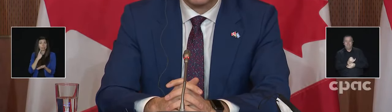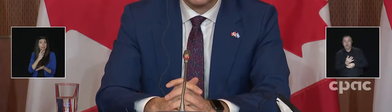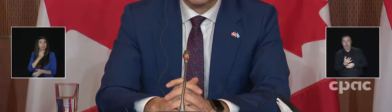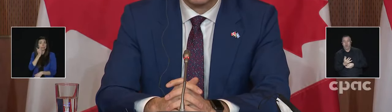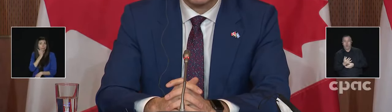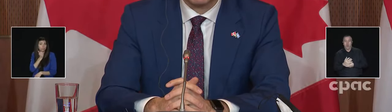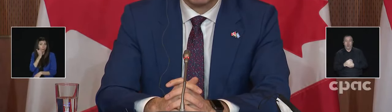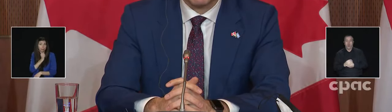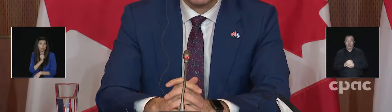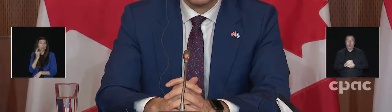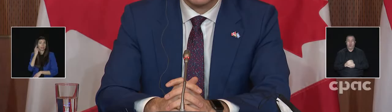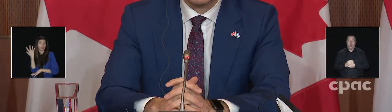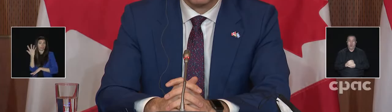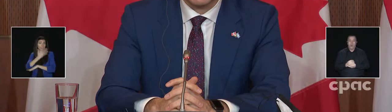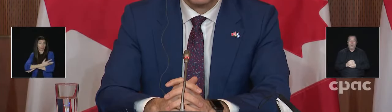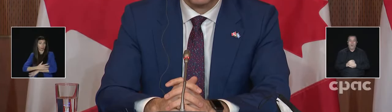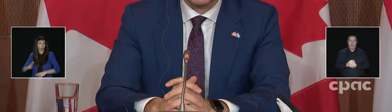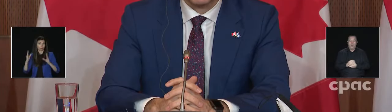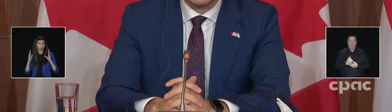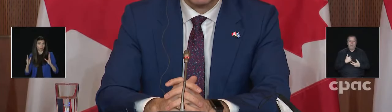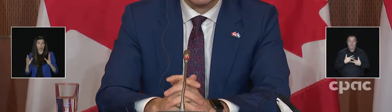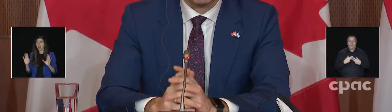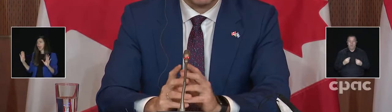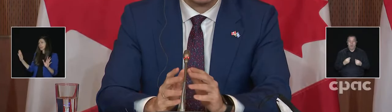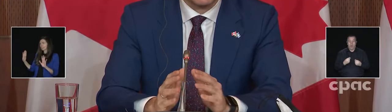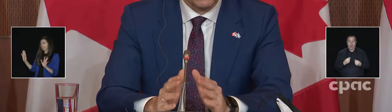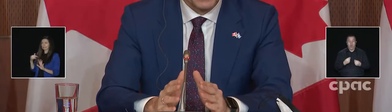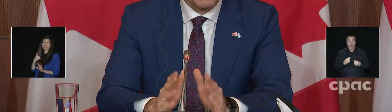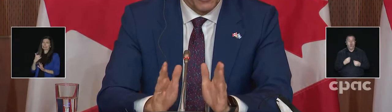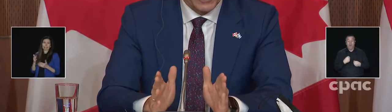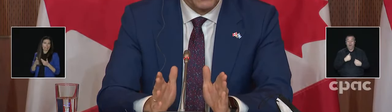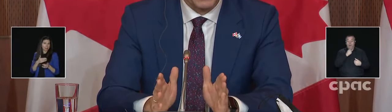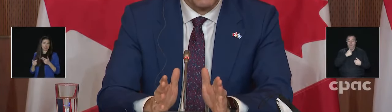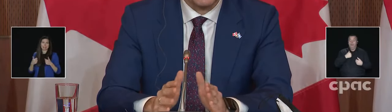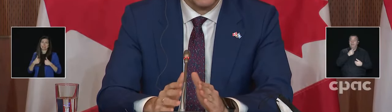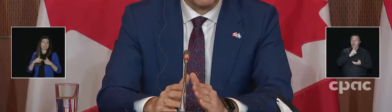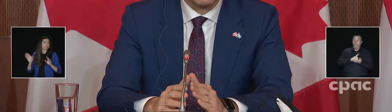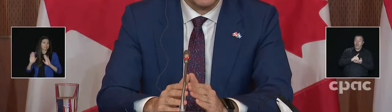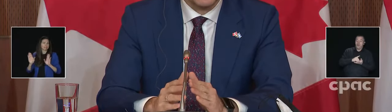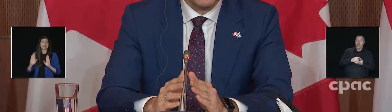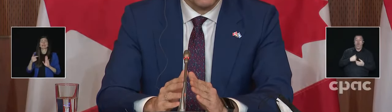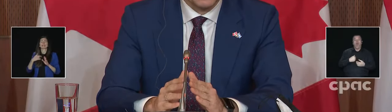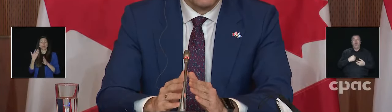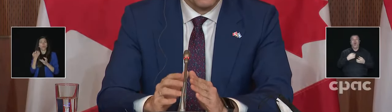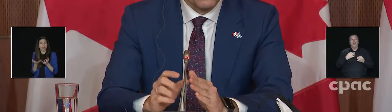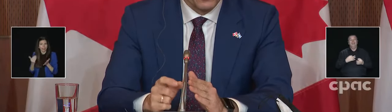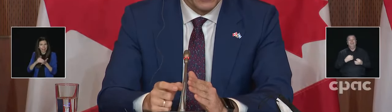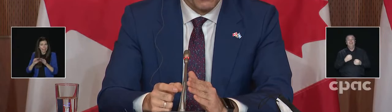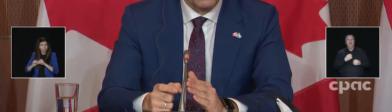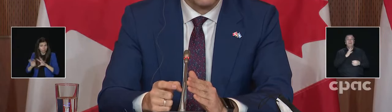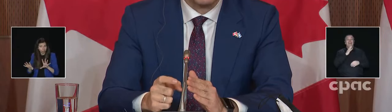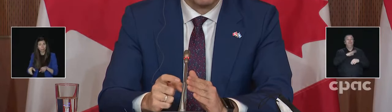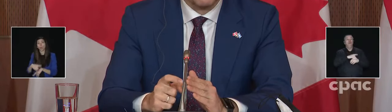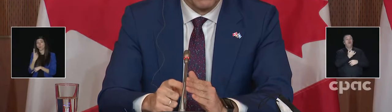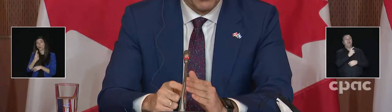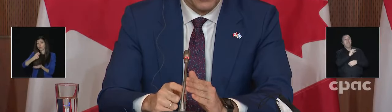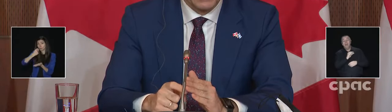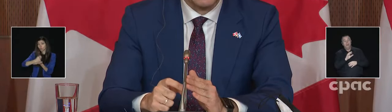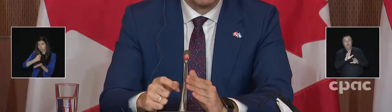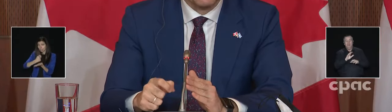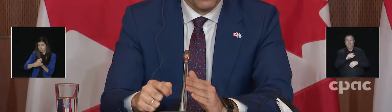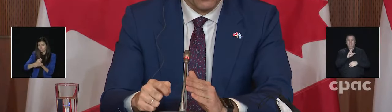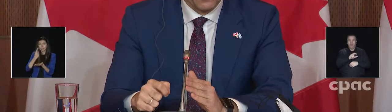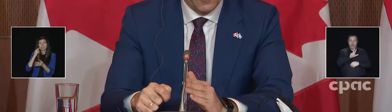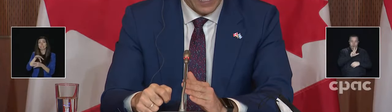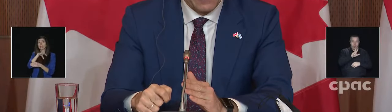why a non-doctor would speak about these things, but I was asked a question earlier. So it's about the treatment. One treatment comes with three doses per